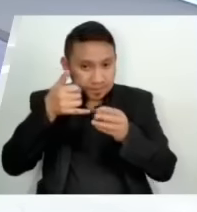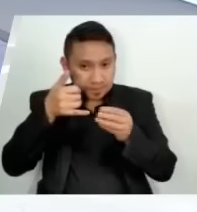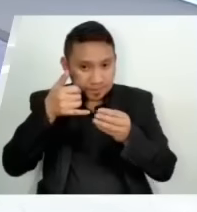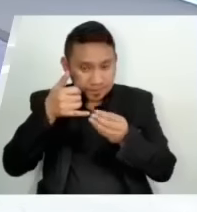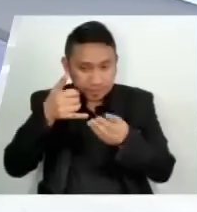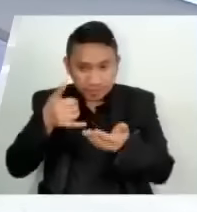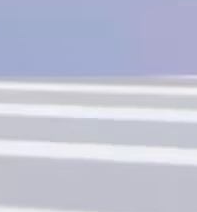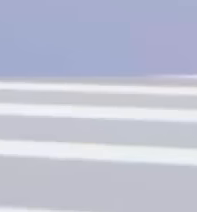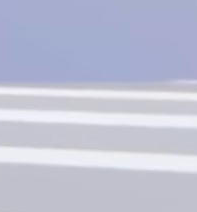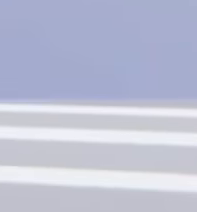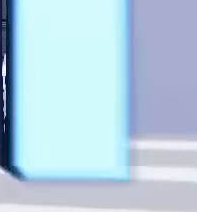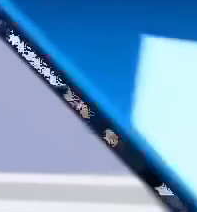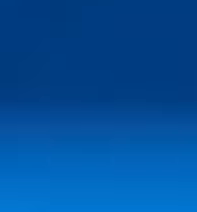Jamie Santos.